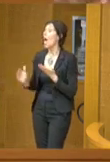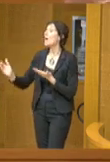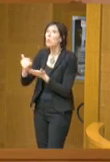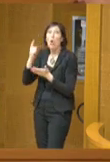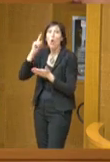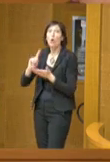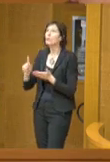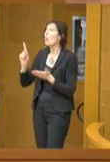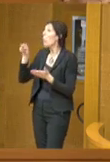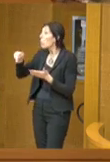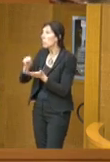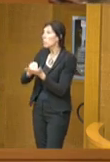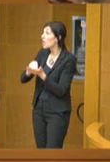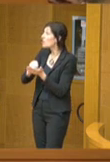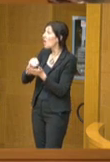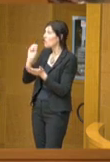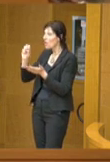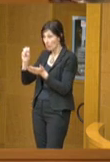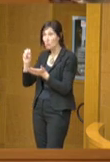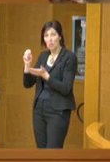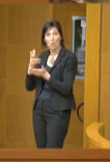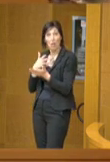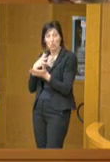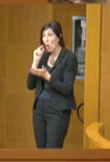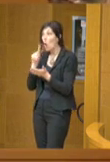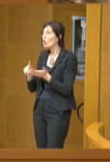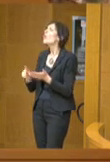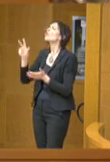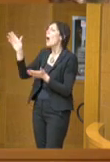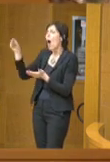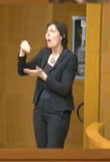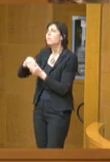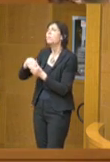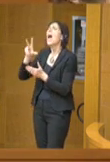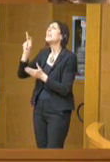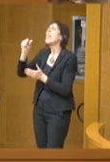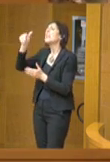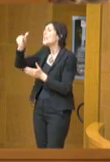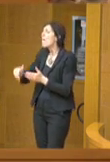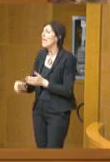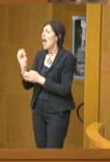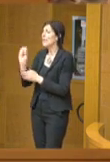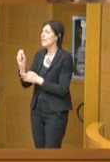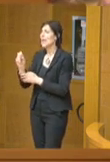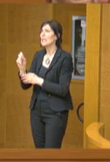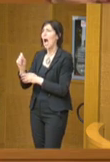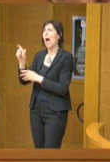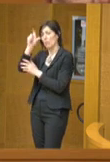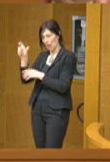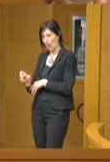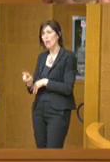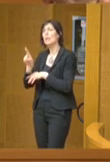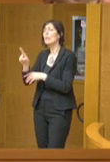ha raccolto l'adesione di 30.000 insegnanti a livello nazionale per fornire dei supporti a